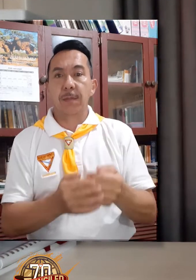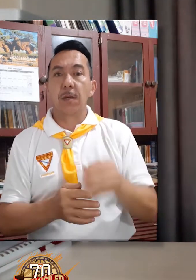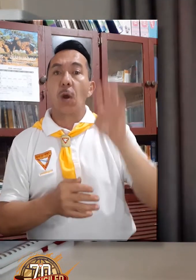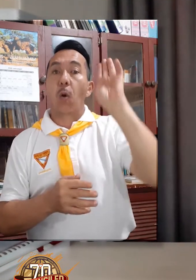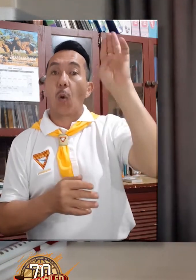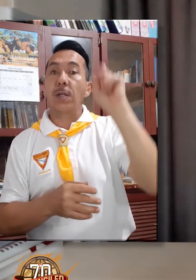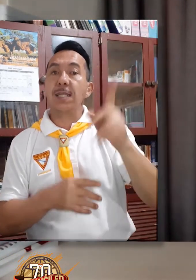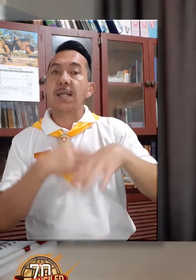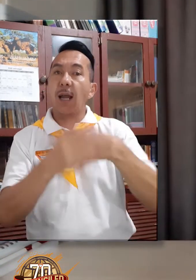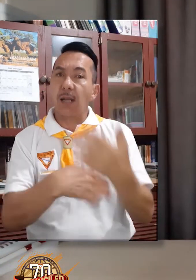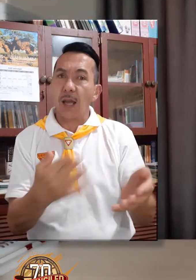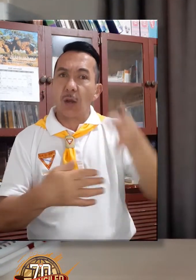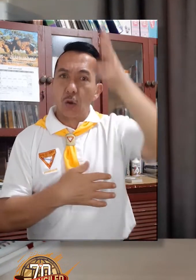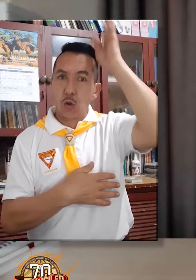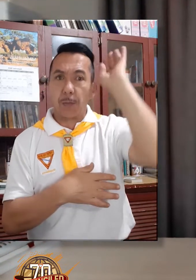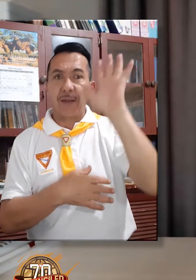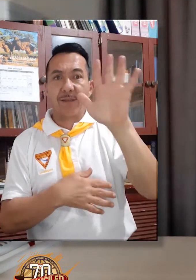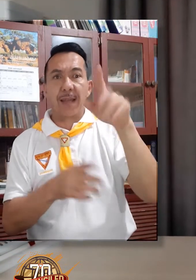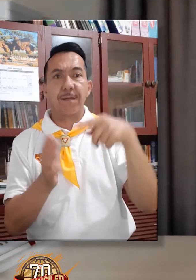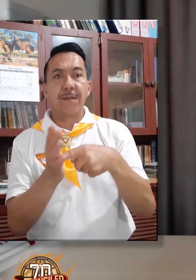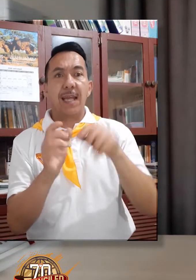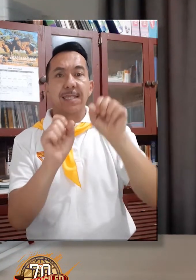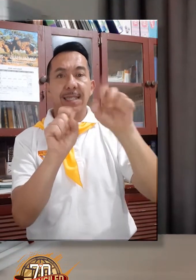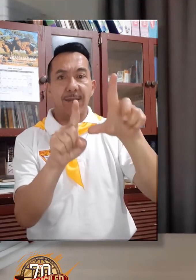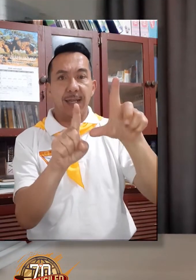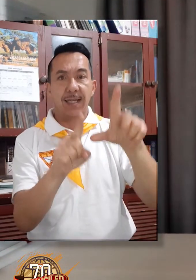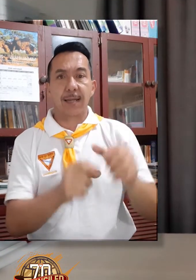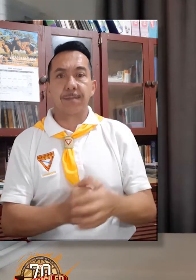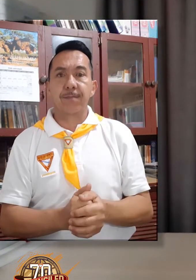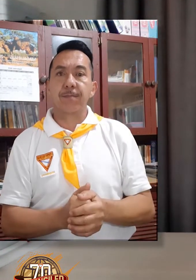is genadig, Romeine 5 vers